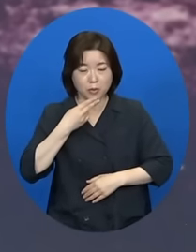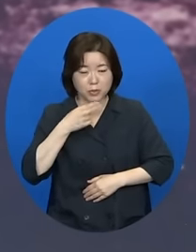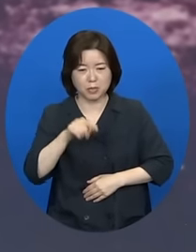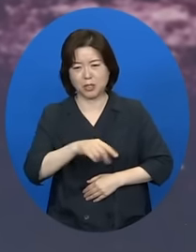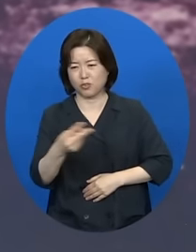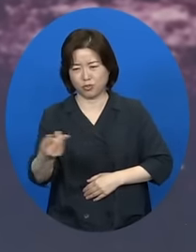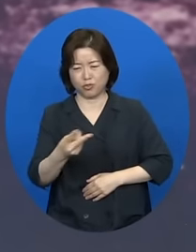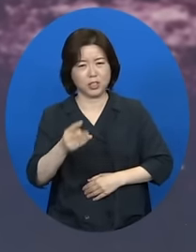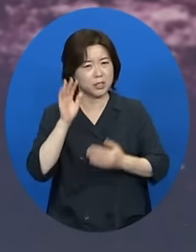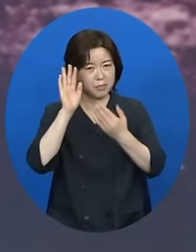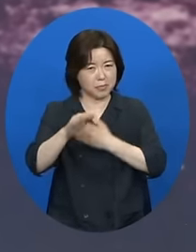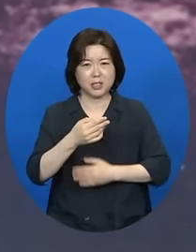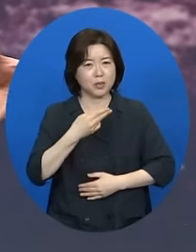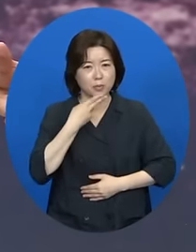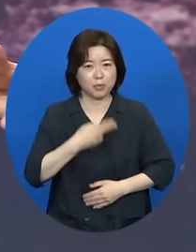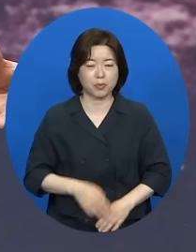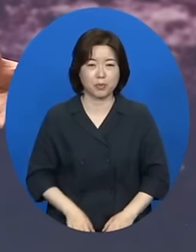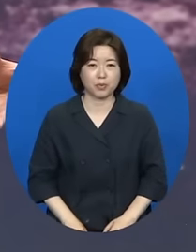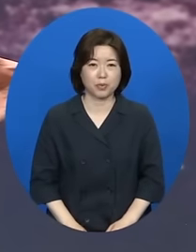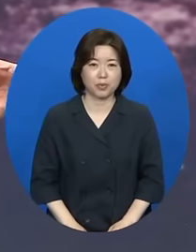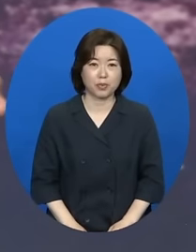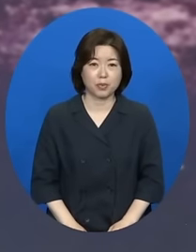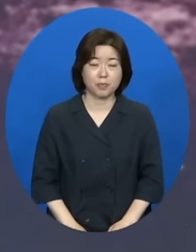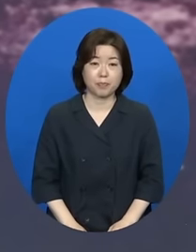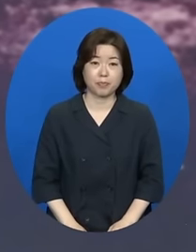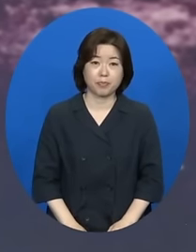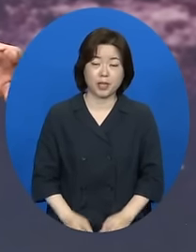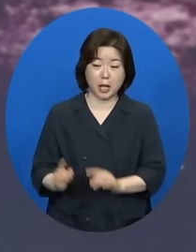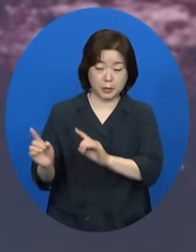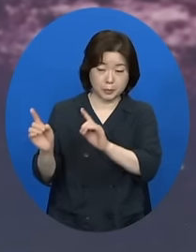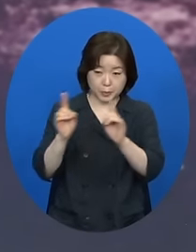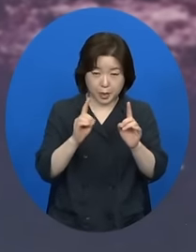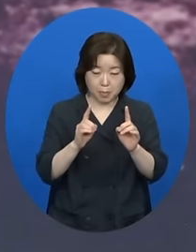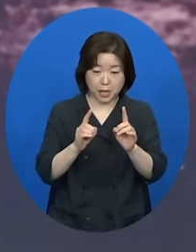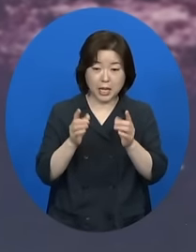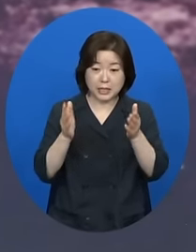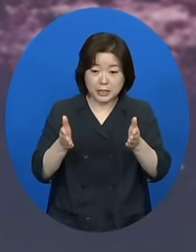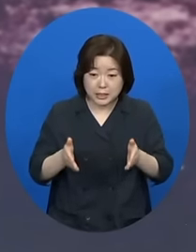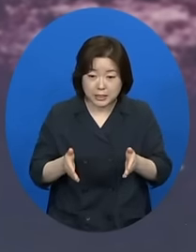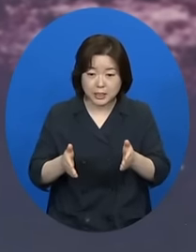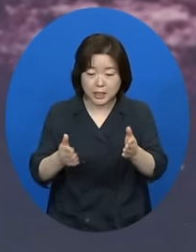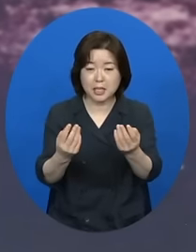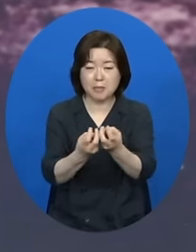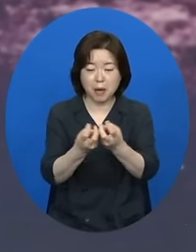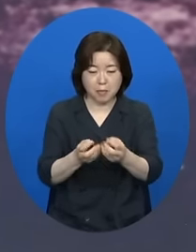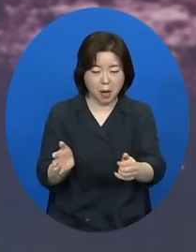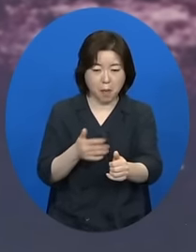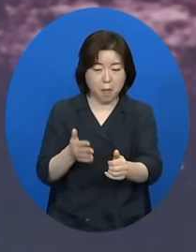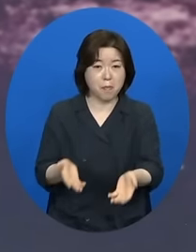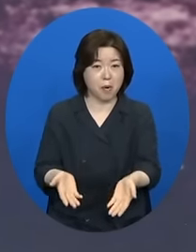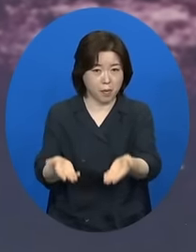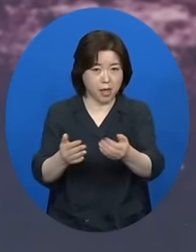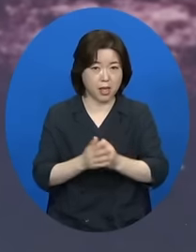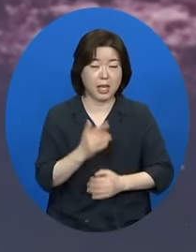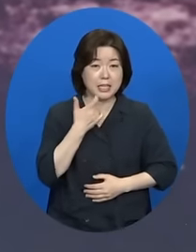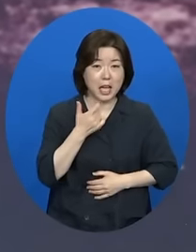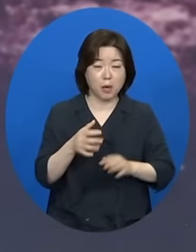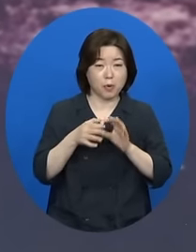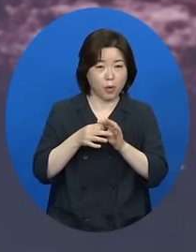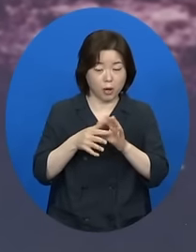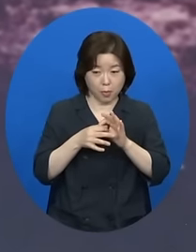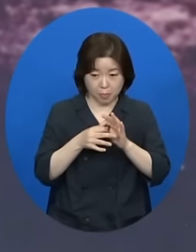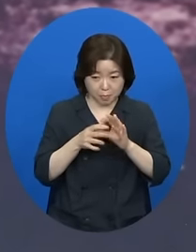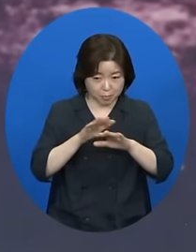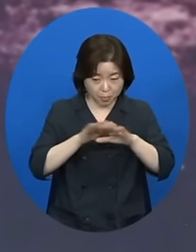것을 잘 아셨어요. 그래서 회복하는 그 길로 인도하신 거예요. 야곱이 그 관계를 풀지 않으면 야곱은